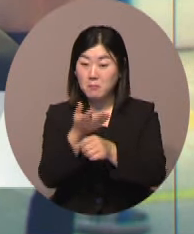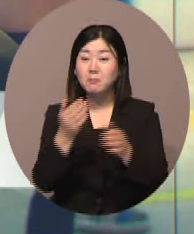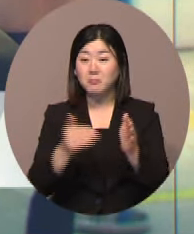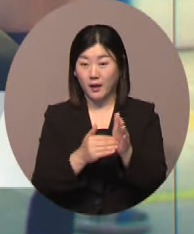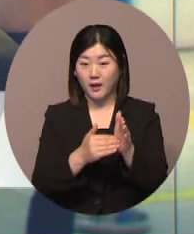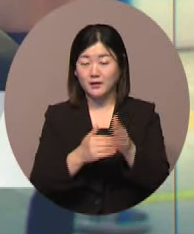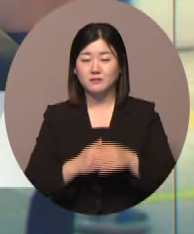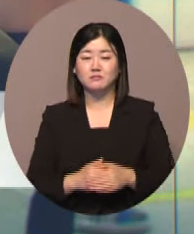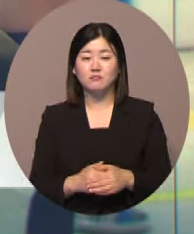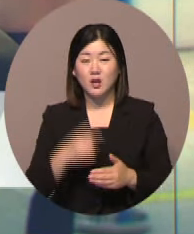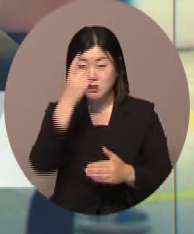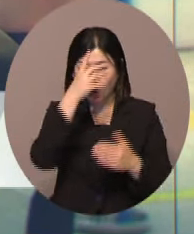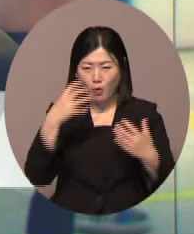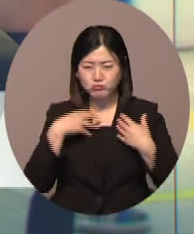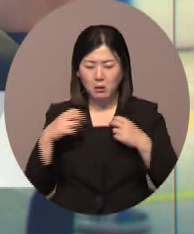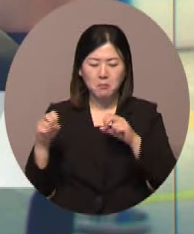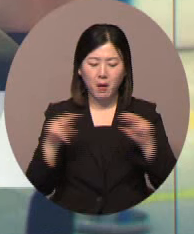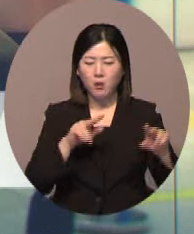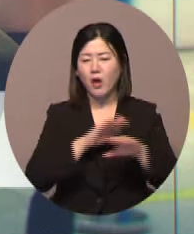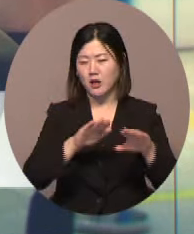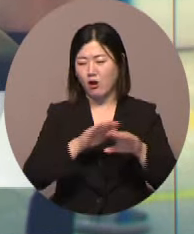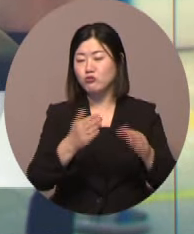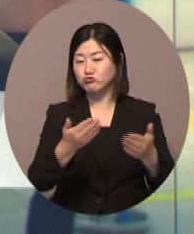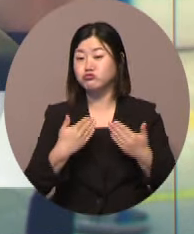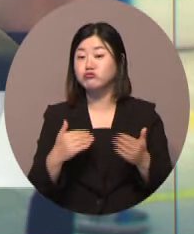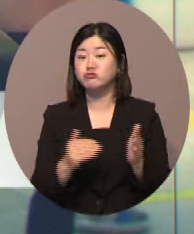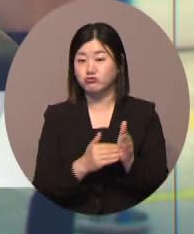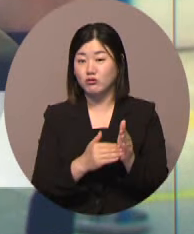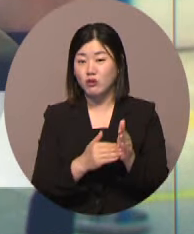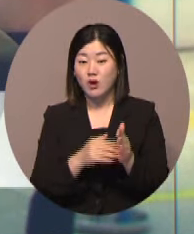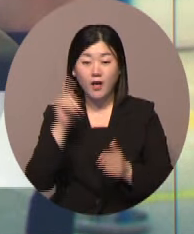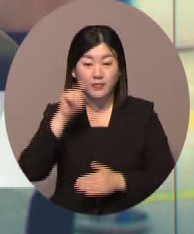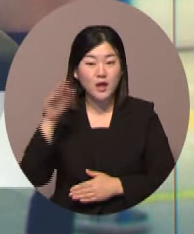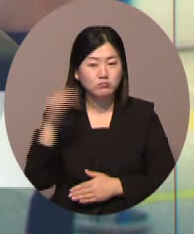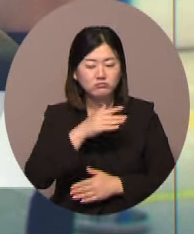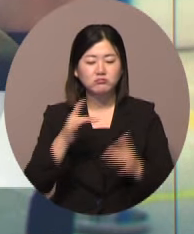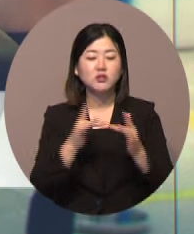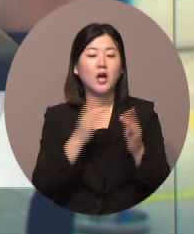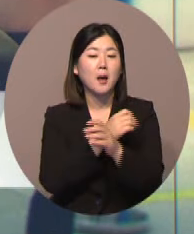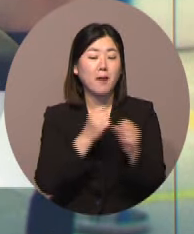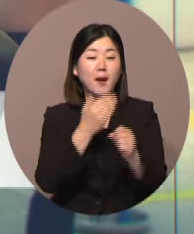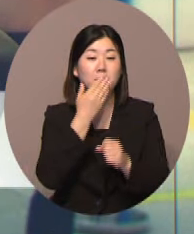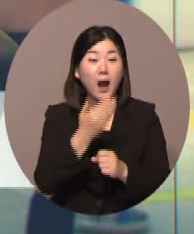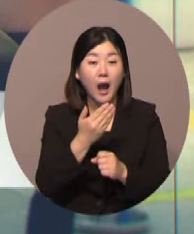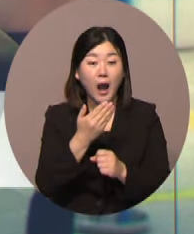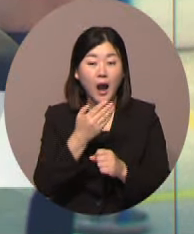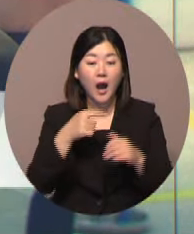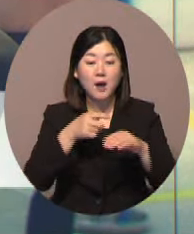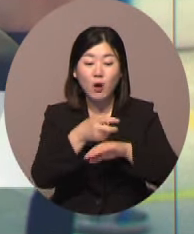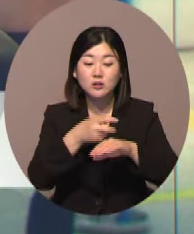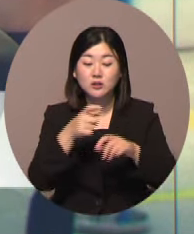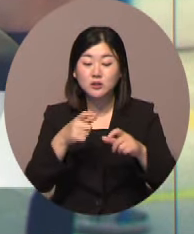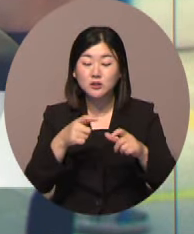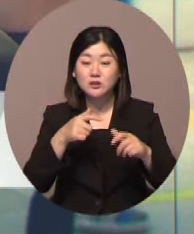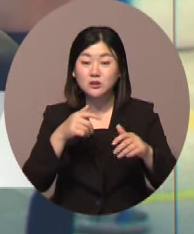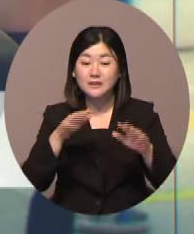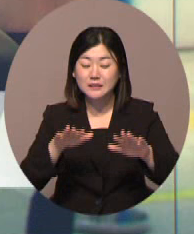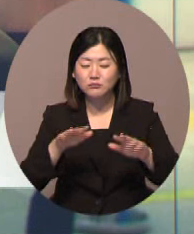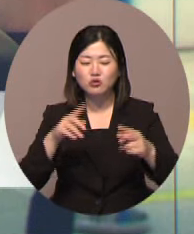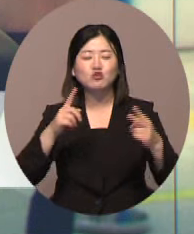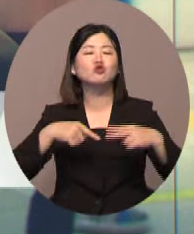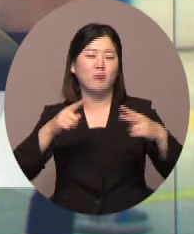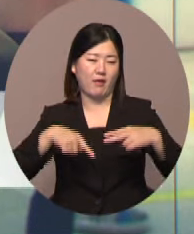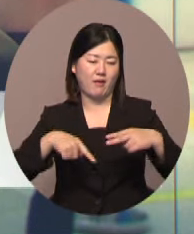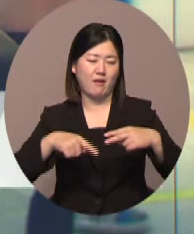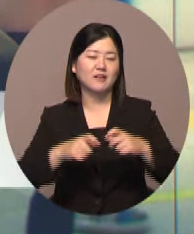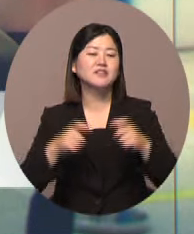전해드렸었죠. 정부가 곧바로 대책을 내놨는데 당장 내일부터 온라인 예매를 할 수 있는 시외버스 노선이 지금의 두